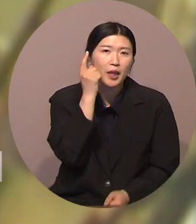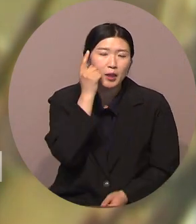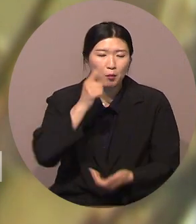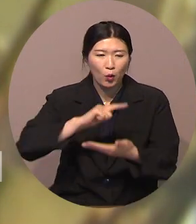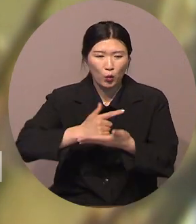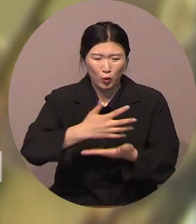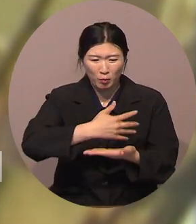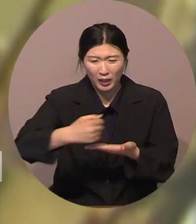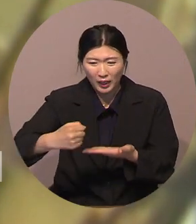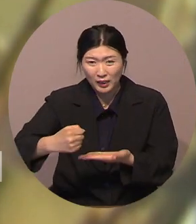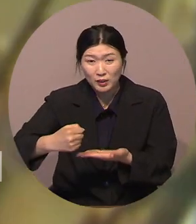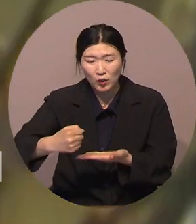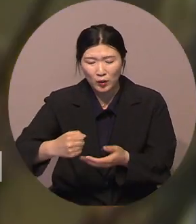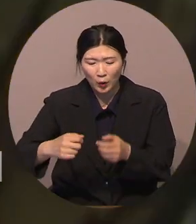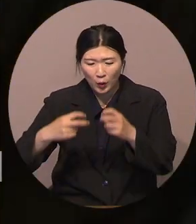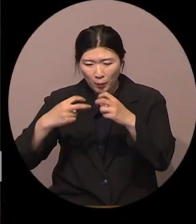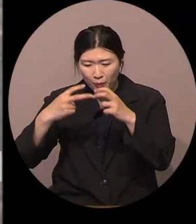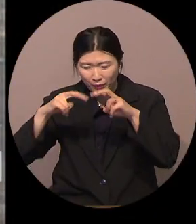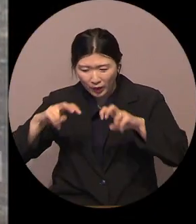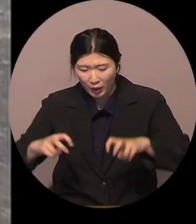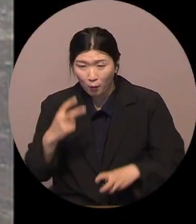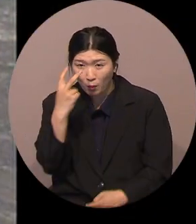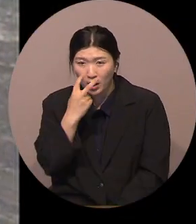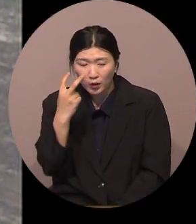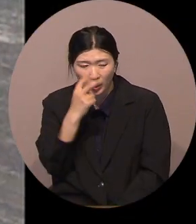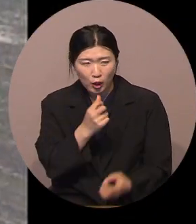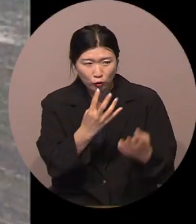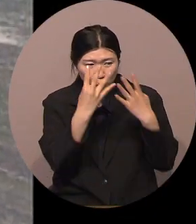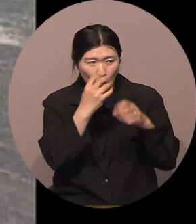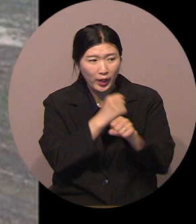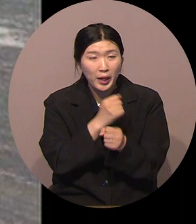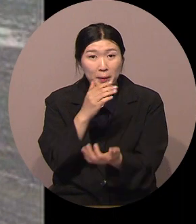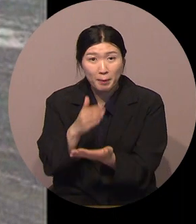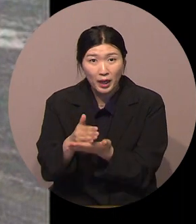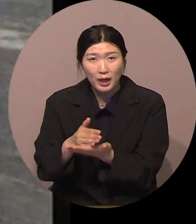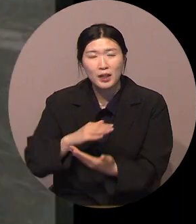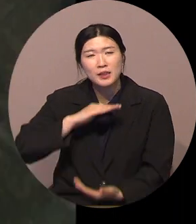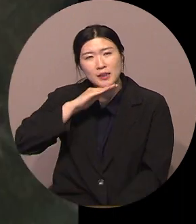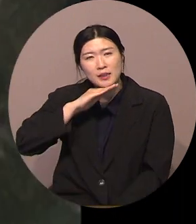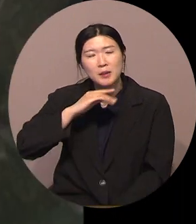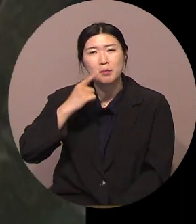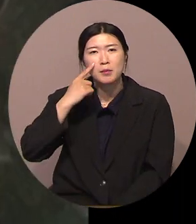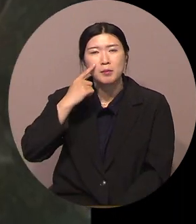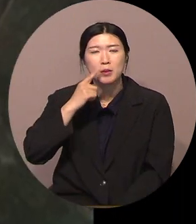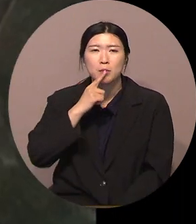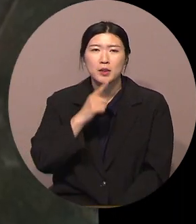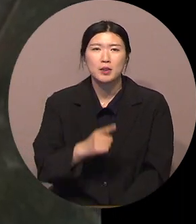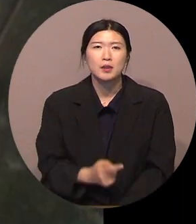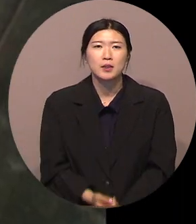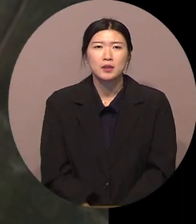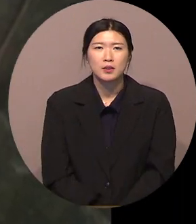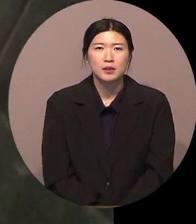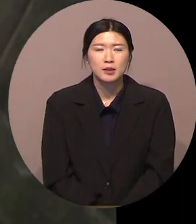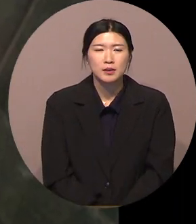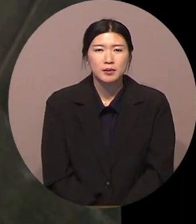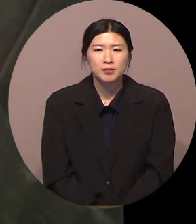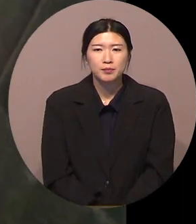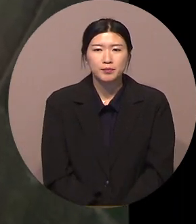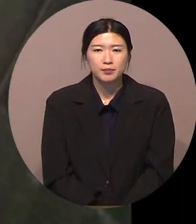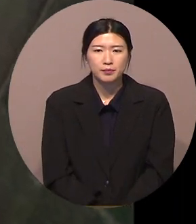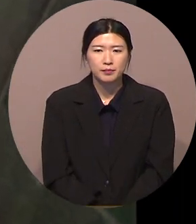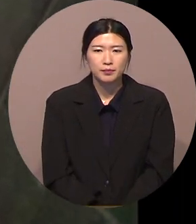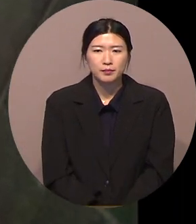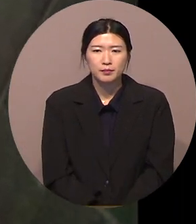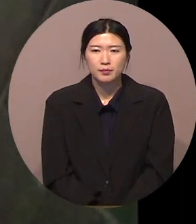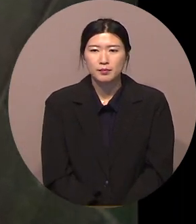압수한 경찰은 디지털 포렌식을 한 뒤 구속영장 신청 여부를 결정하겠다고 밝혔습니다 MBC 뉴스 윤소영